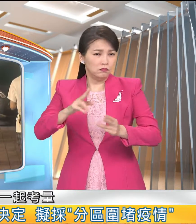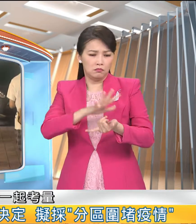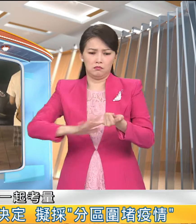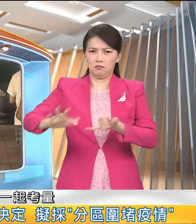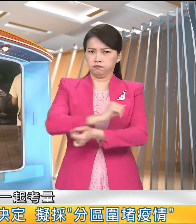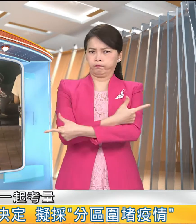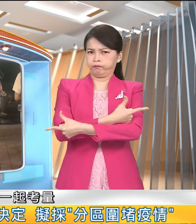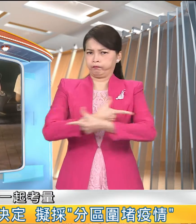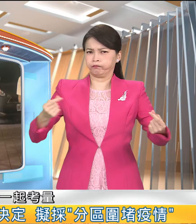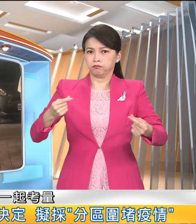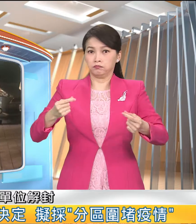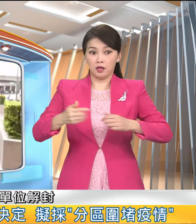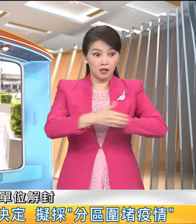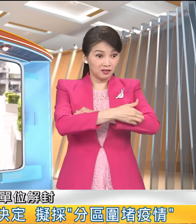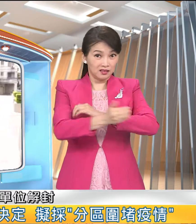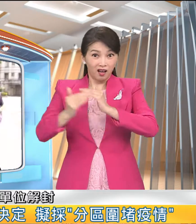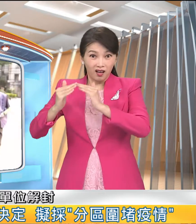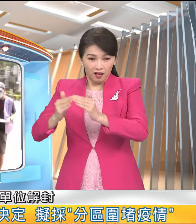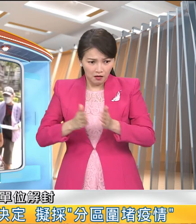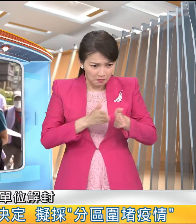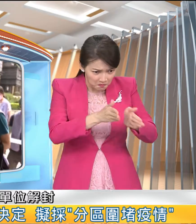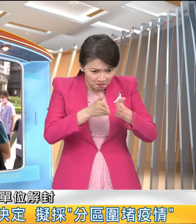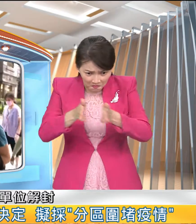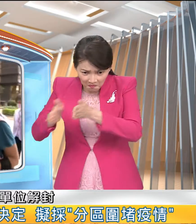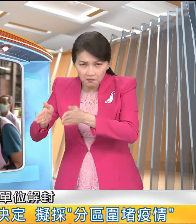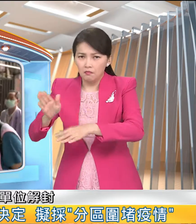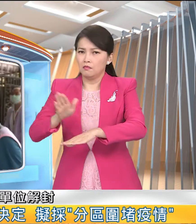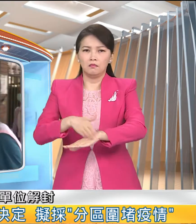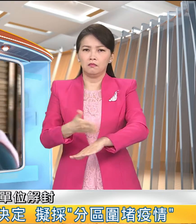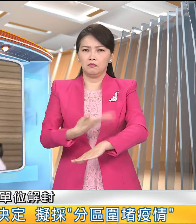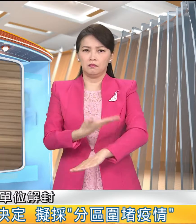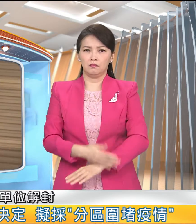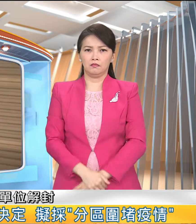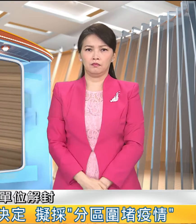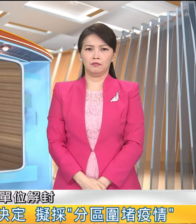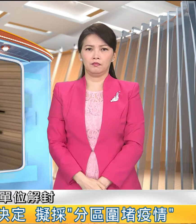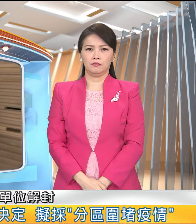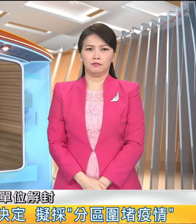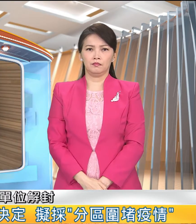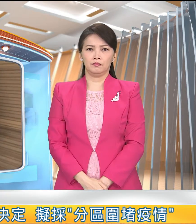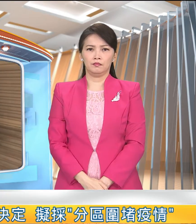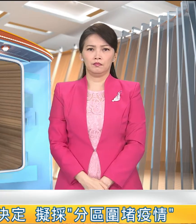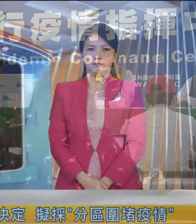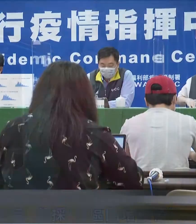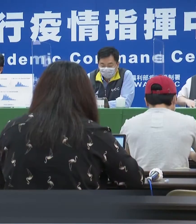体一起考量，而不会以县市为单位来解封。